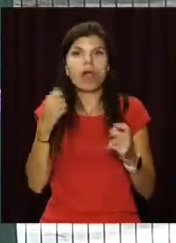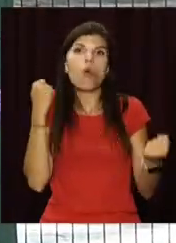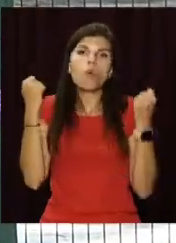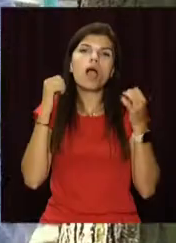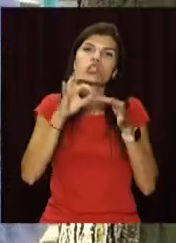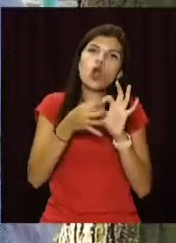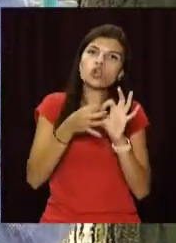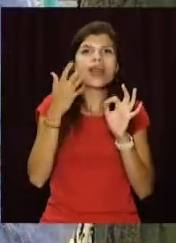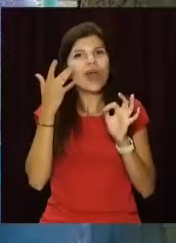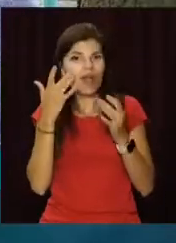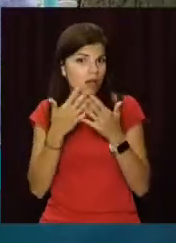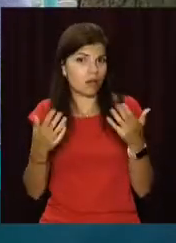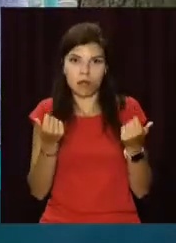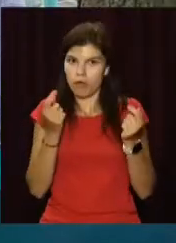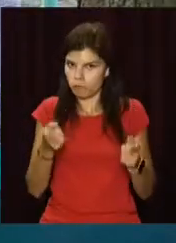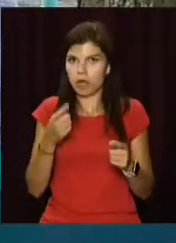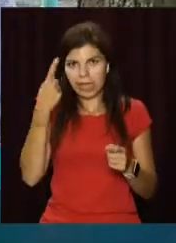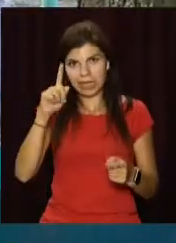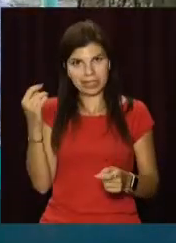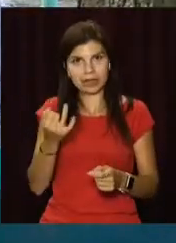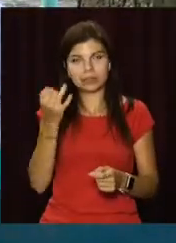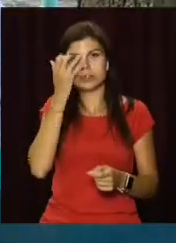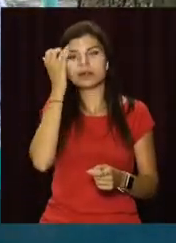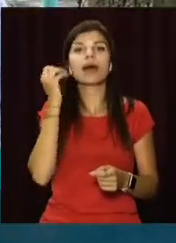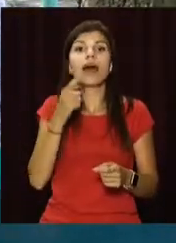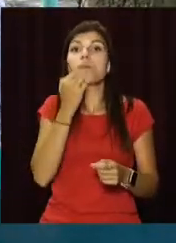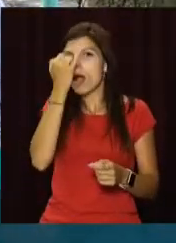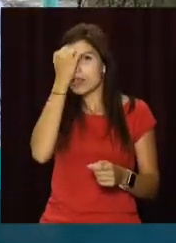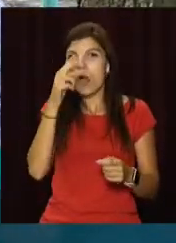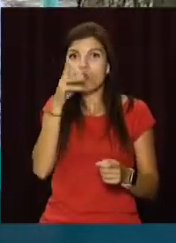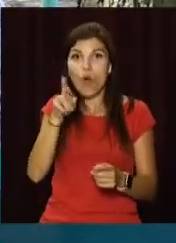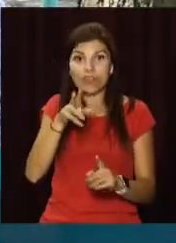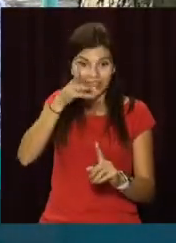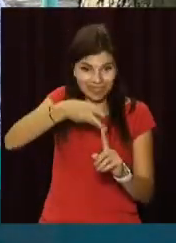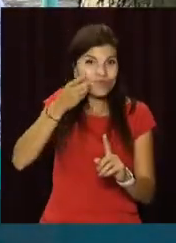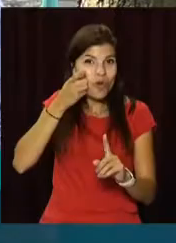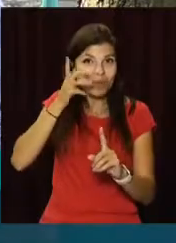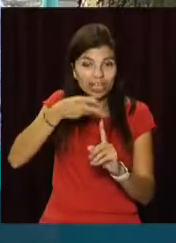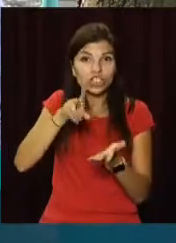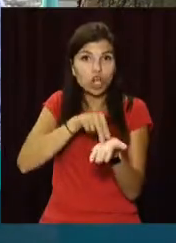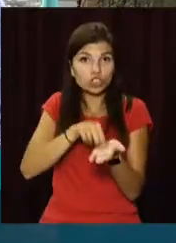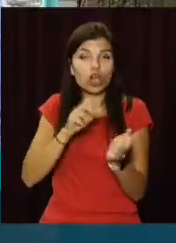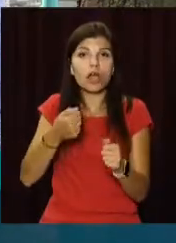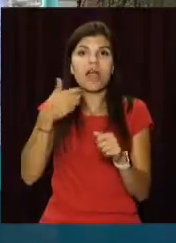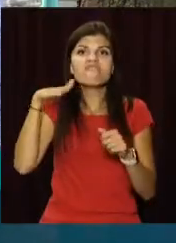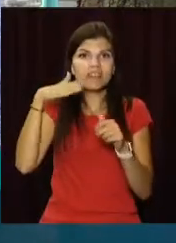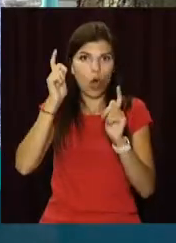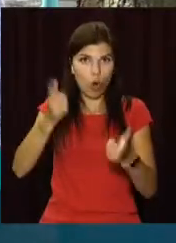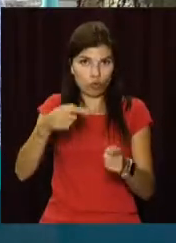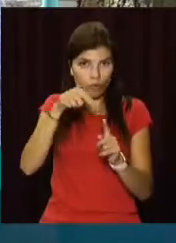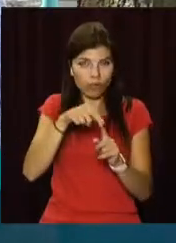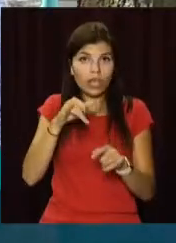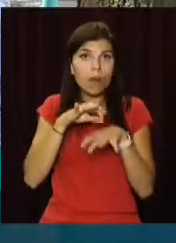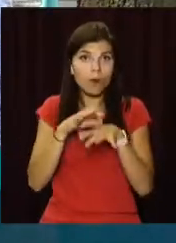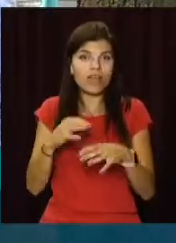рівня складності. Це дійсно унікальний проєкт. Благодаря QR-коду, сучасним технологіям, будь-який чоловік може прийти, скачати ролики і фактично